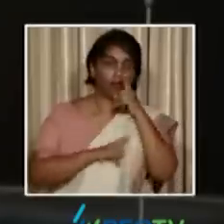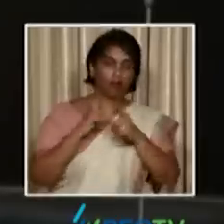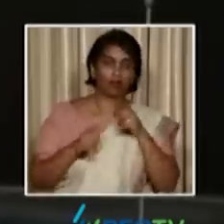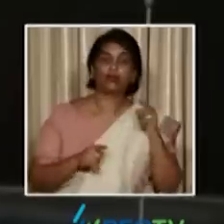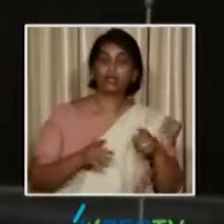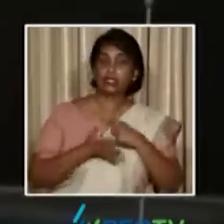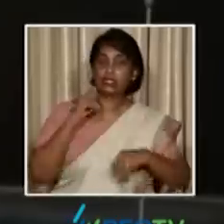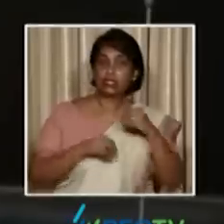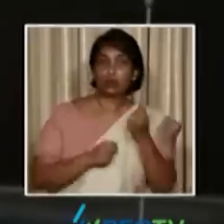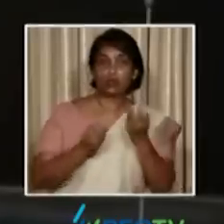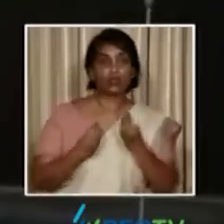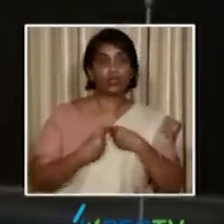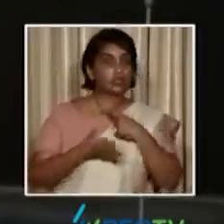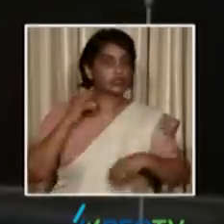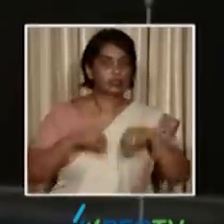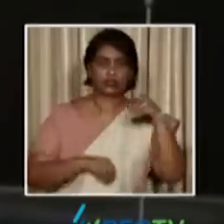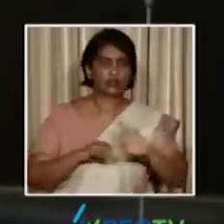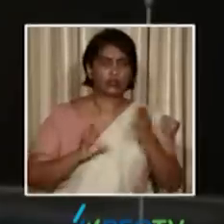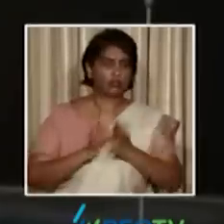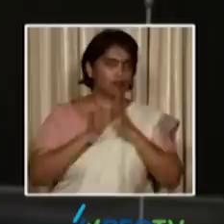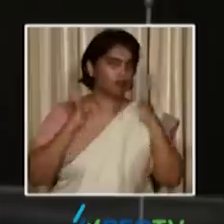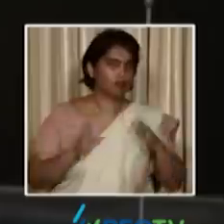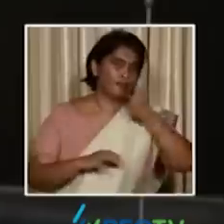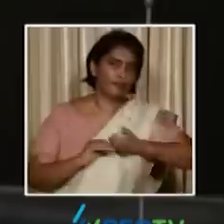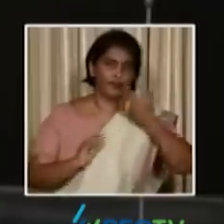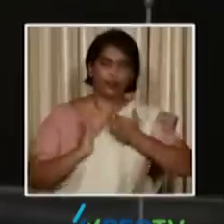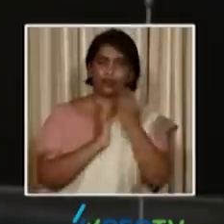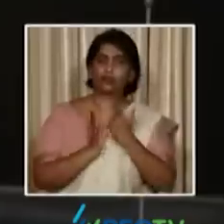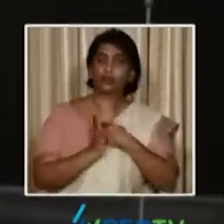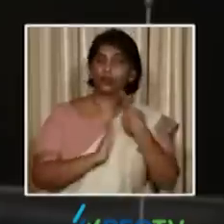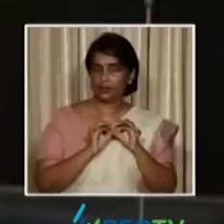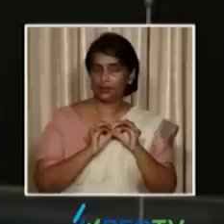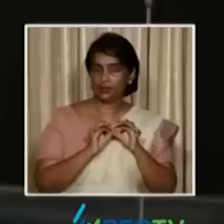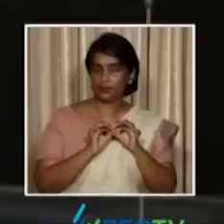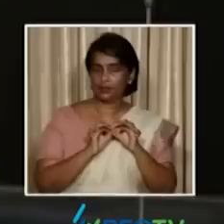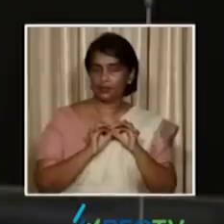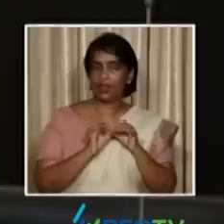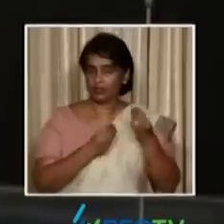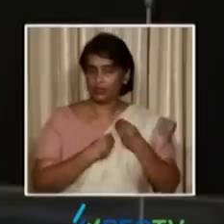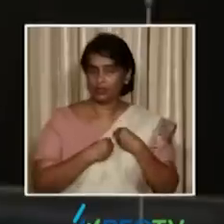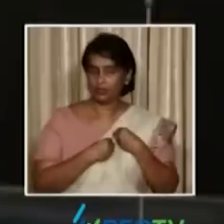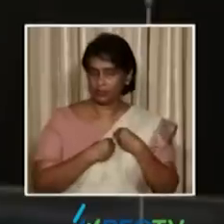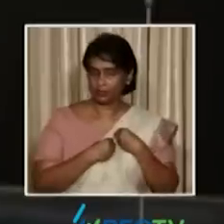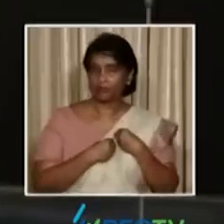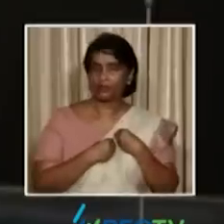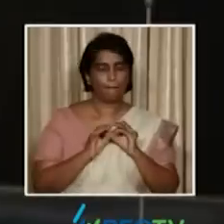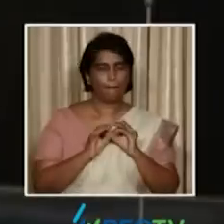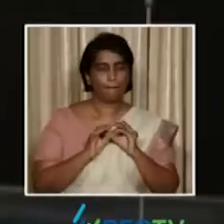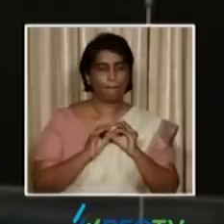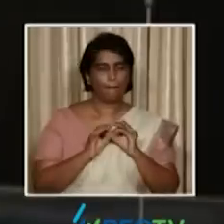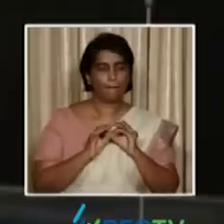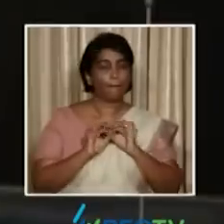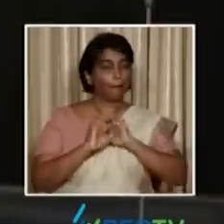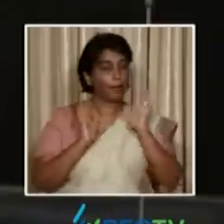මේ ඡන්දෙට මුදල් ලැබුණායි ඡන්දෙ නෙමෙයි ඊට වඩා හුඟක් වැදගත් දේවල්. රටේ ලොකු ප්‍රමුඛතාවයක්. අපේ ණය ප්‍රමාණය ගත්තොත් අපි තියනවා ඩොලර් බිලියන